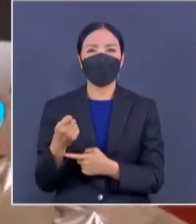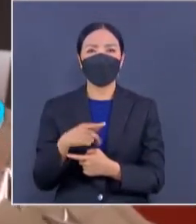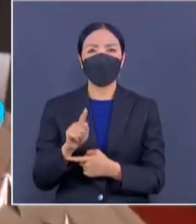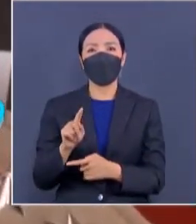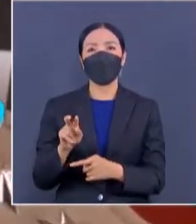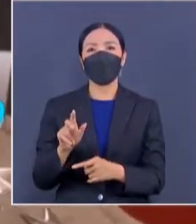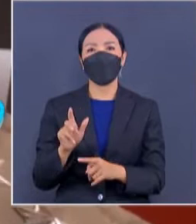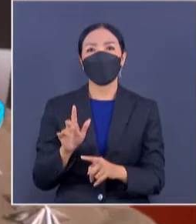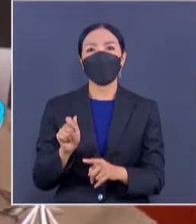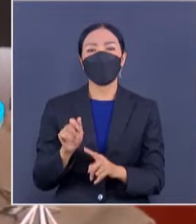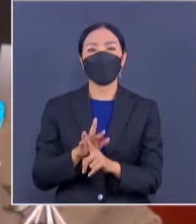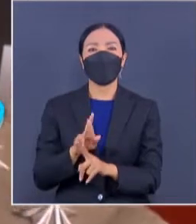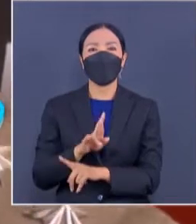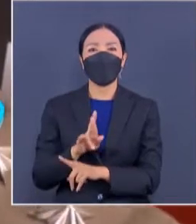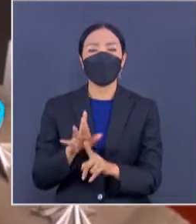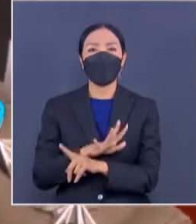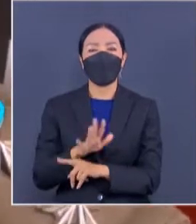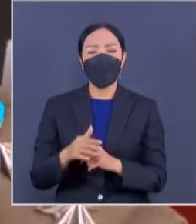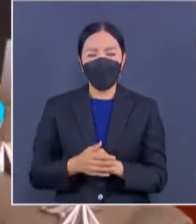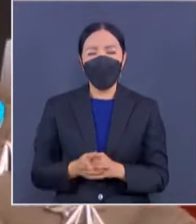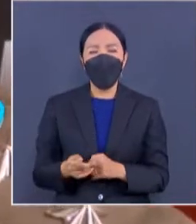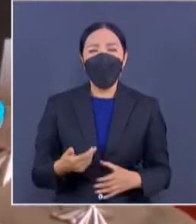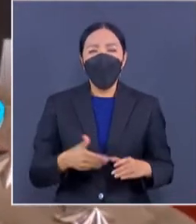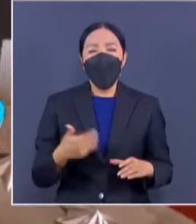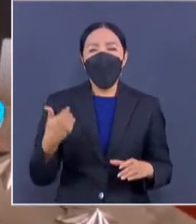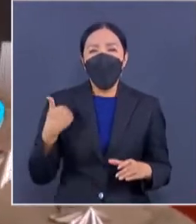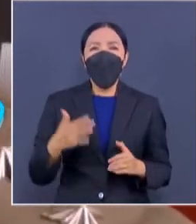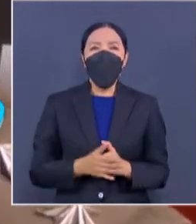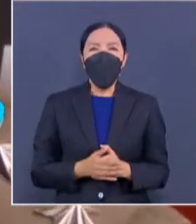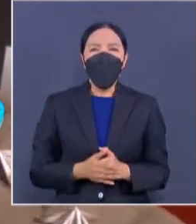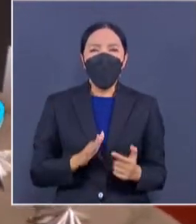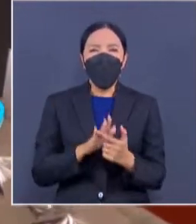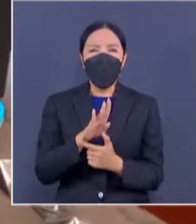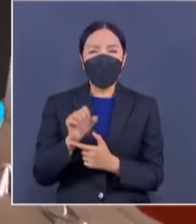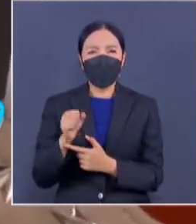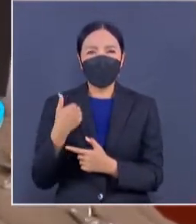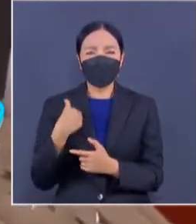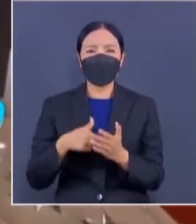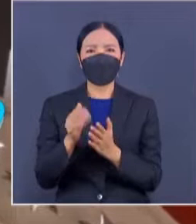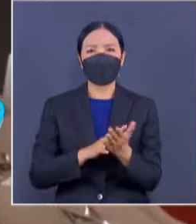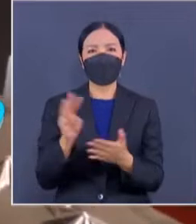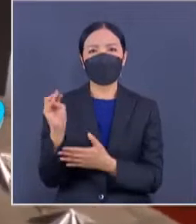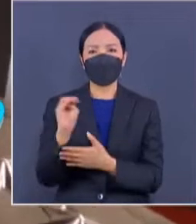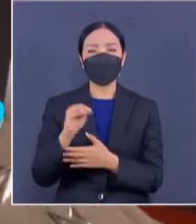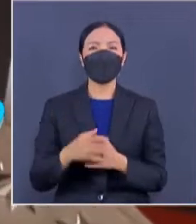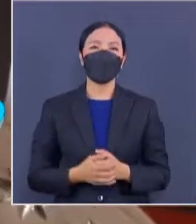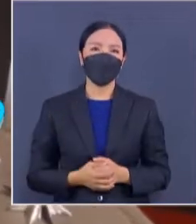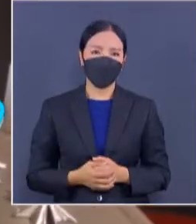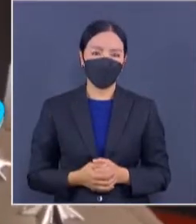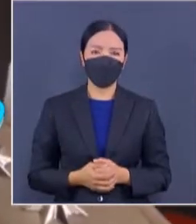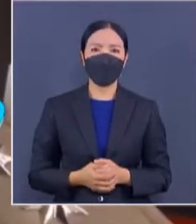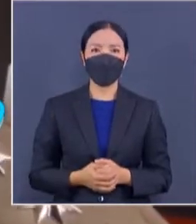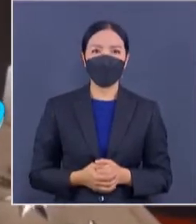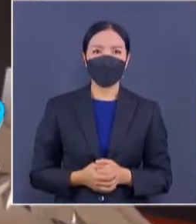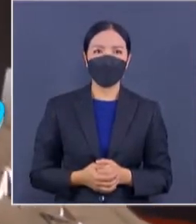กมาในส่วนของปัสสาวะว่ามีเมดนะครับมีครับเป็นสีม่วงนะครับเราก็นำตัวมาก็แจ้งข้อหานะ